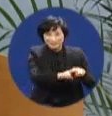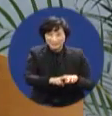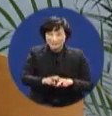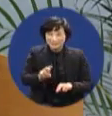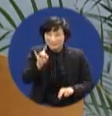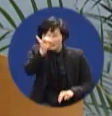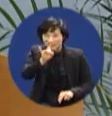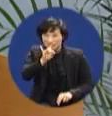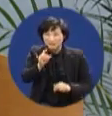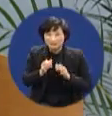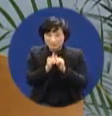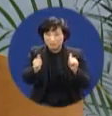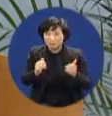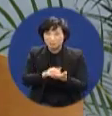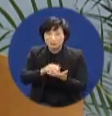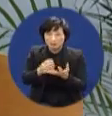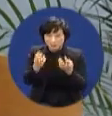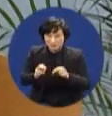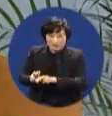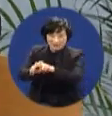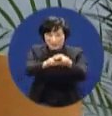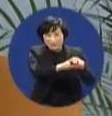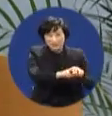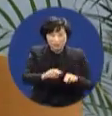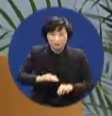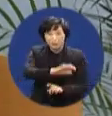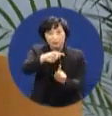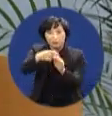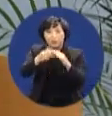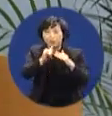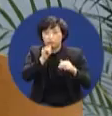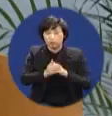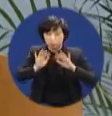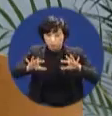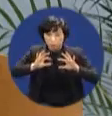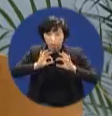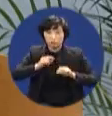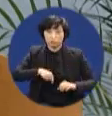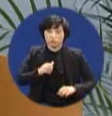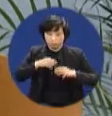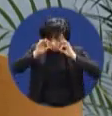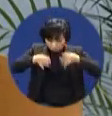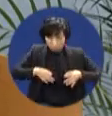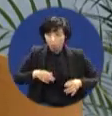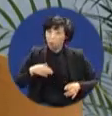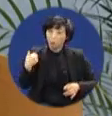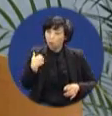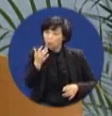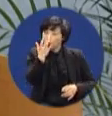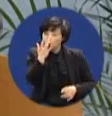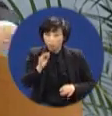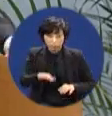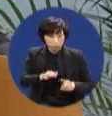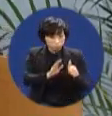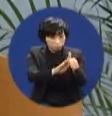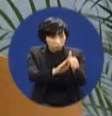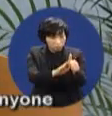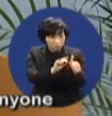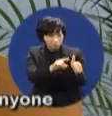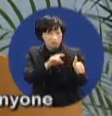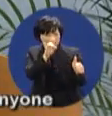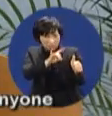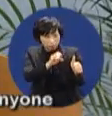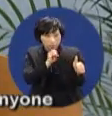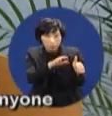교활한 사람들 많이 있지 우리 교회도 부모님. 근데 본인은 지가 간교한 걸 몰라요. 네가 간교하다 그러면